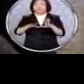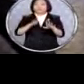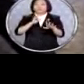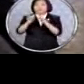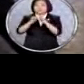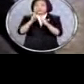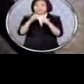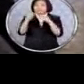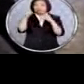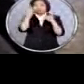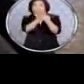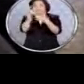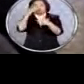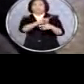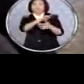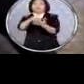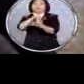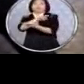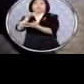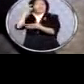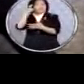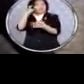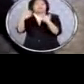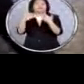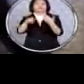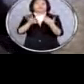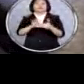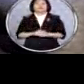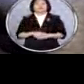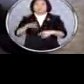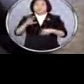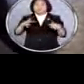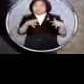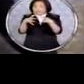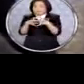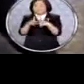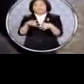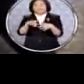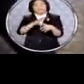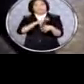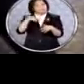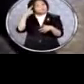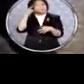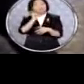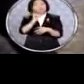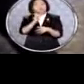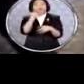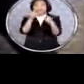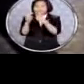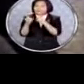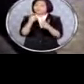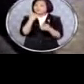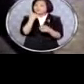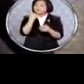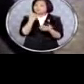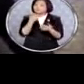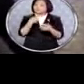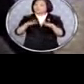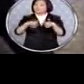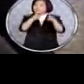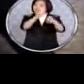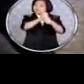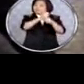以刚才宋主席也讲，凝聚共识应该不是很困难的事情。我要向我们的马